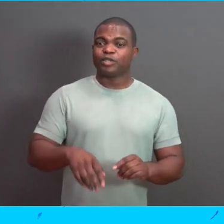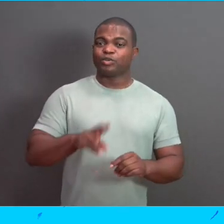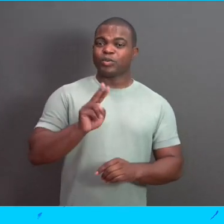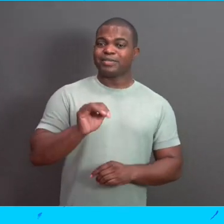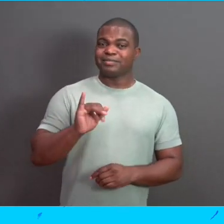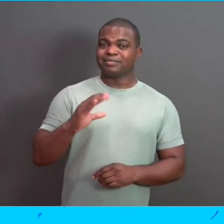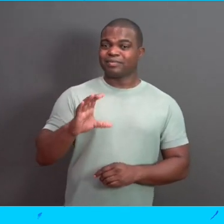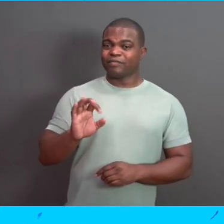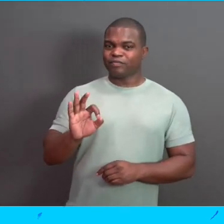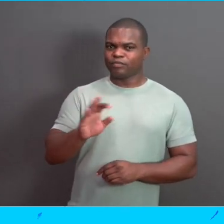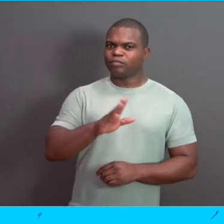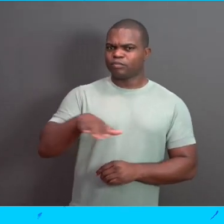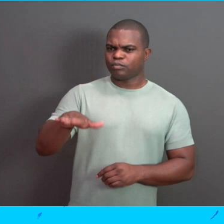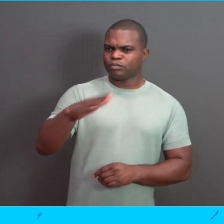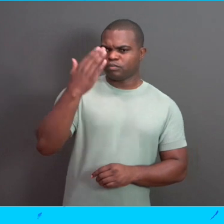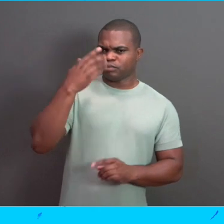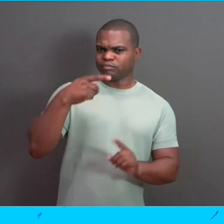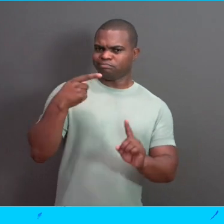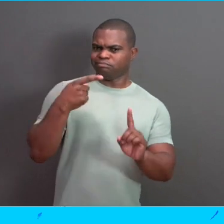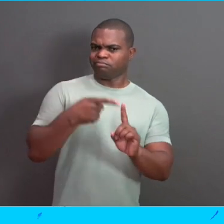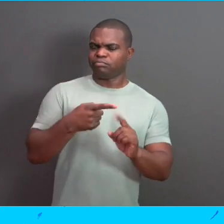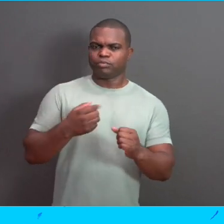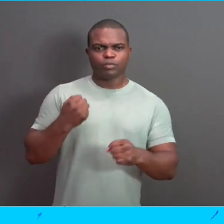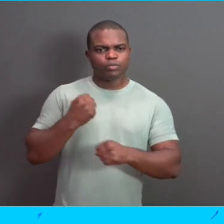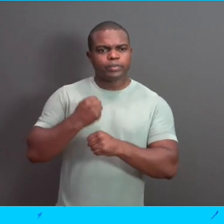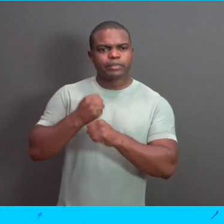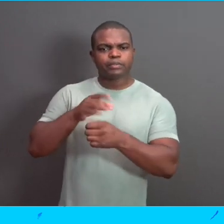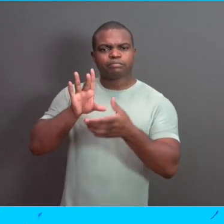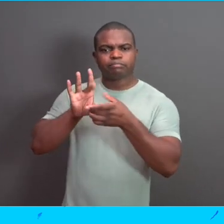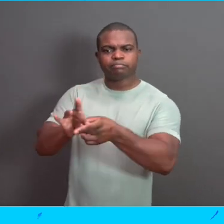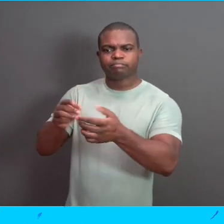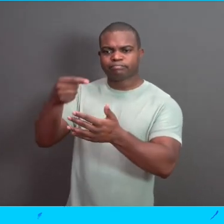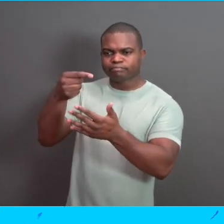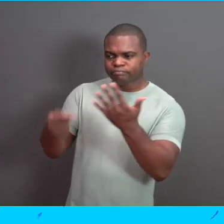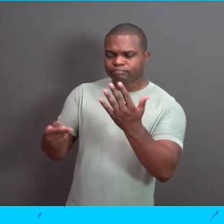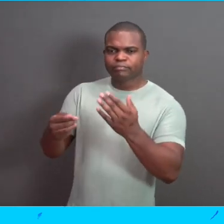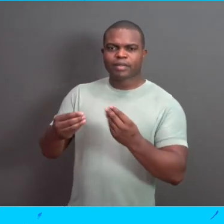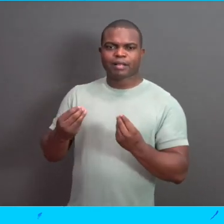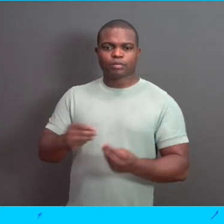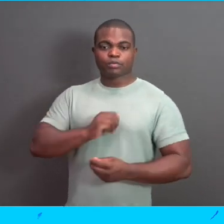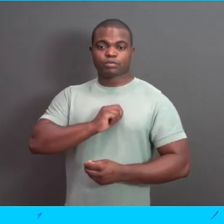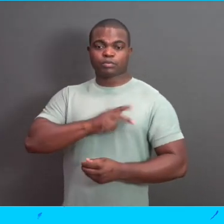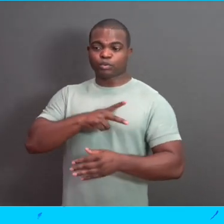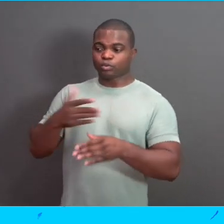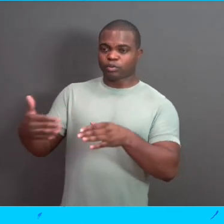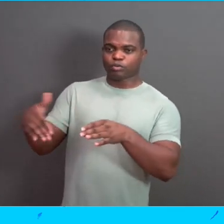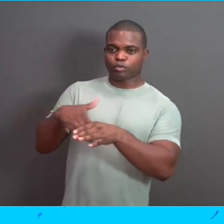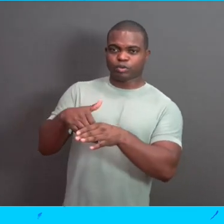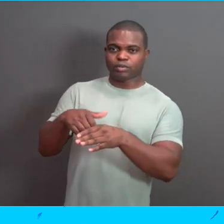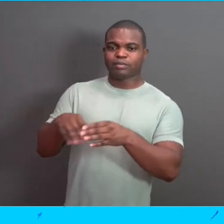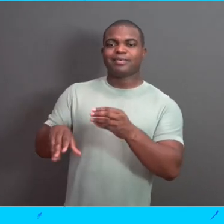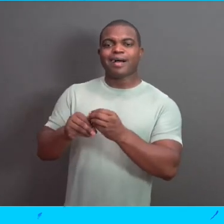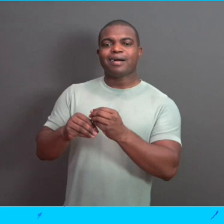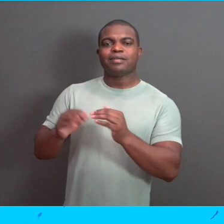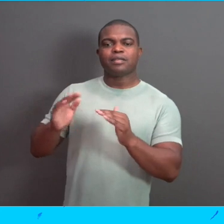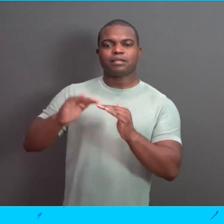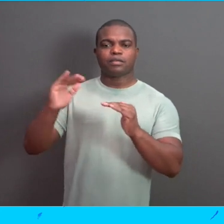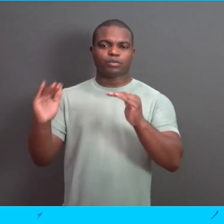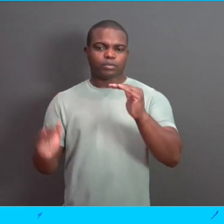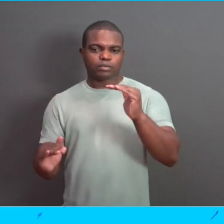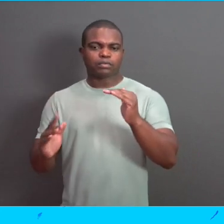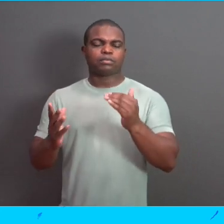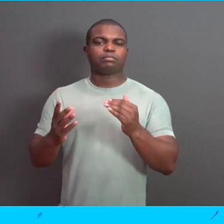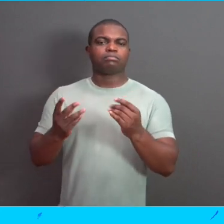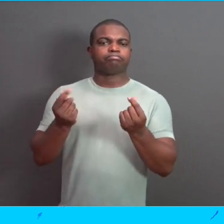le domaine de la pauvreté. Elle a travaillé dans l'inclusion sociale, économie,